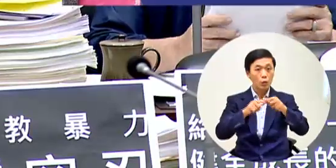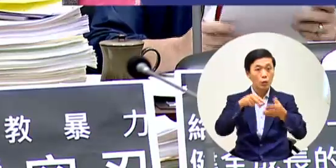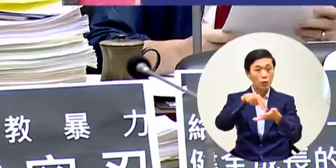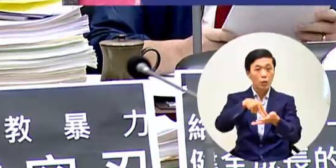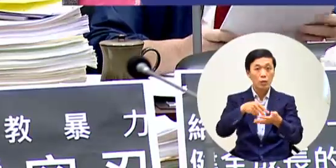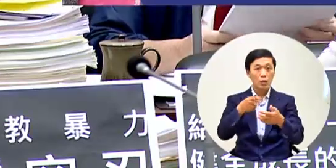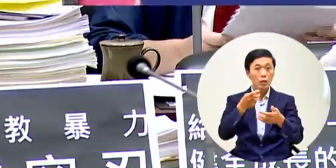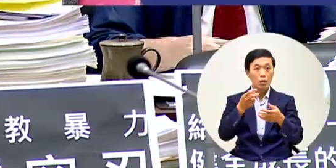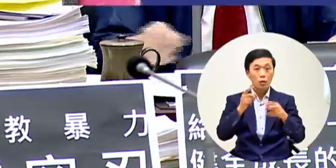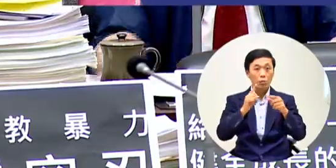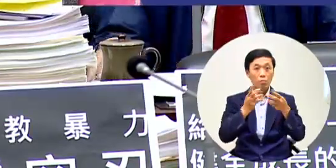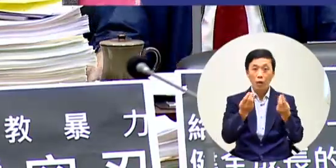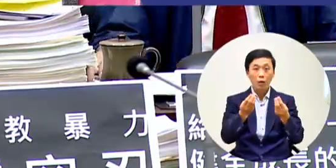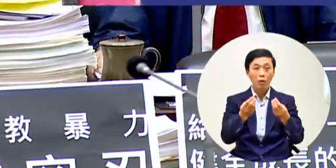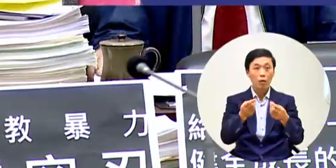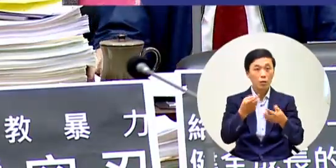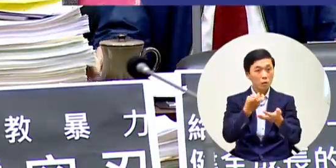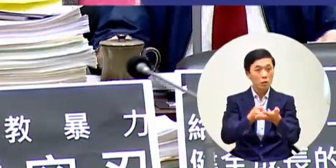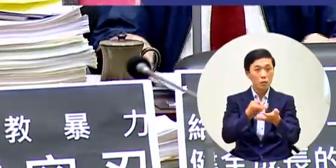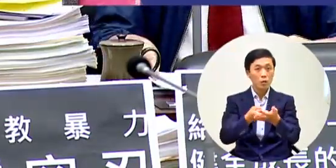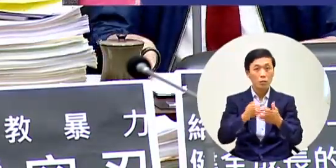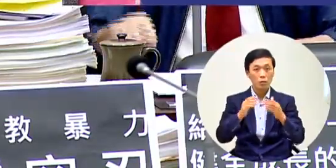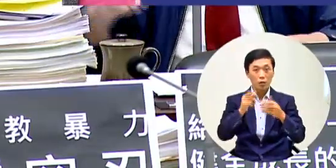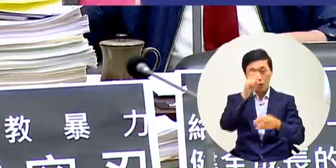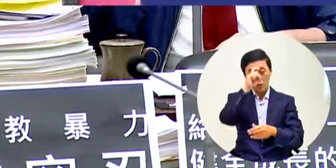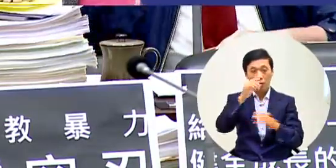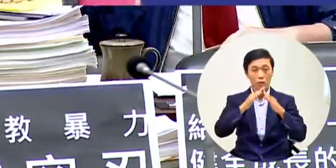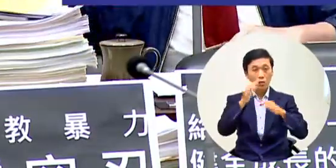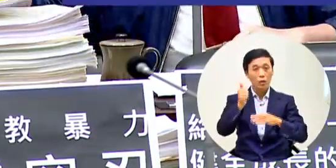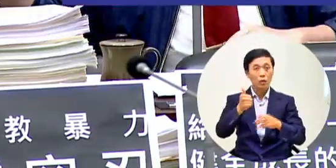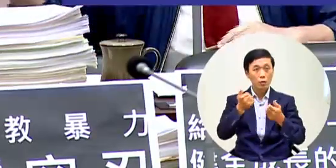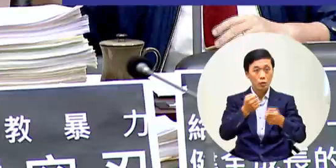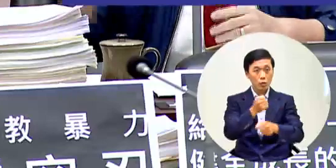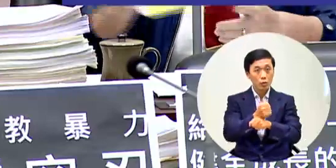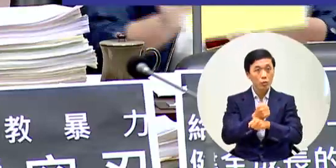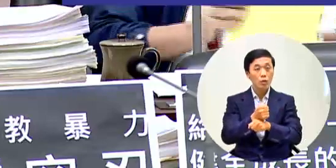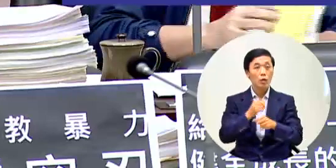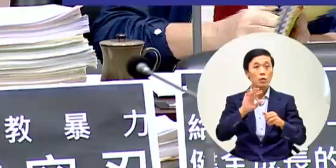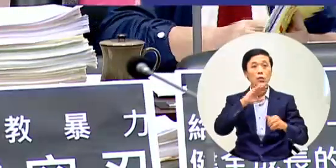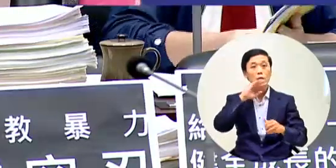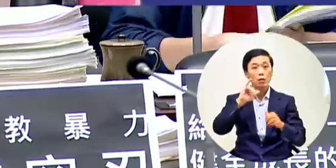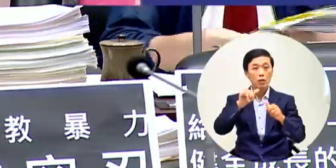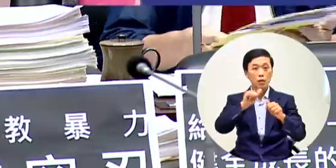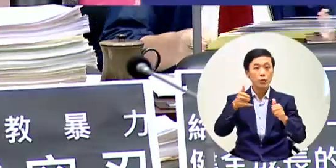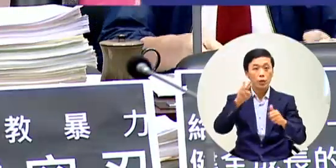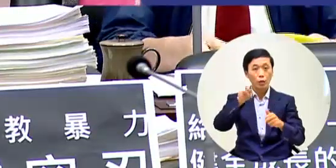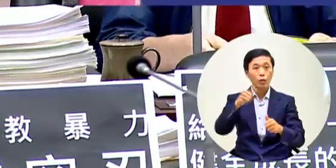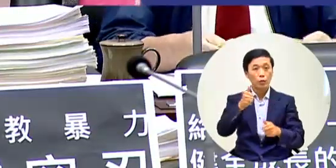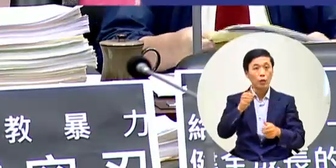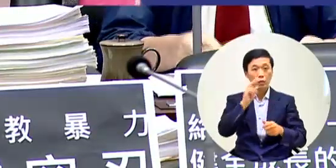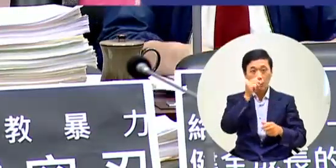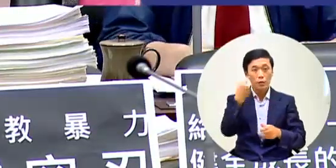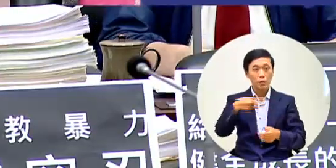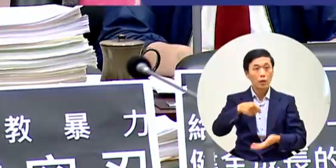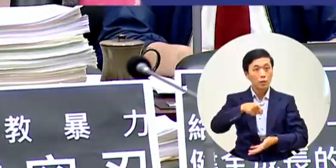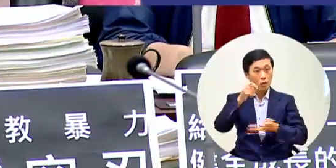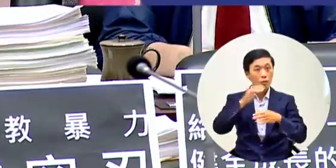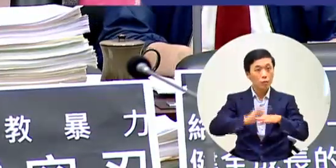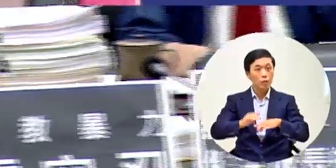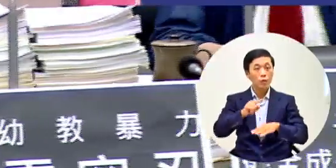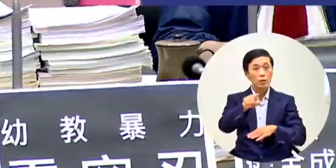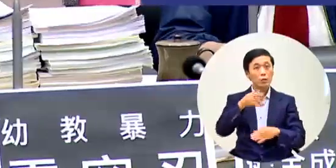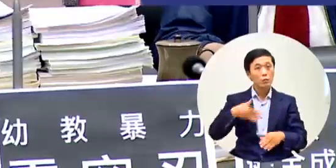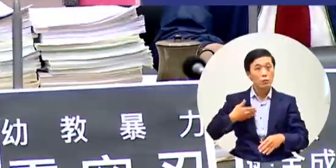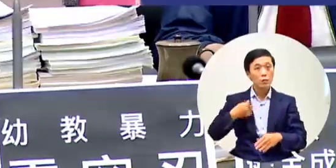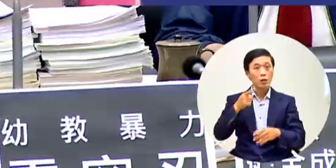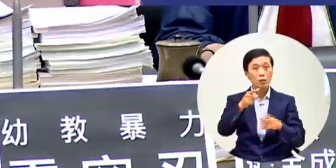哈、哦，所以请市长这边特别要注意。那等一下刘德林议员质询时间会特别讲，你告诉我说，你不知道说来参乡